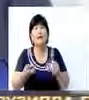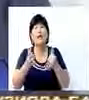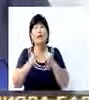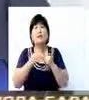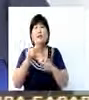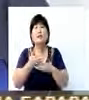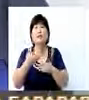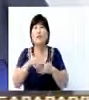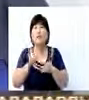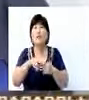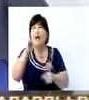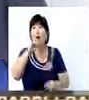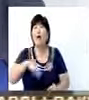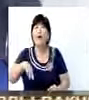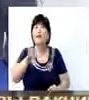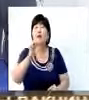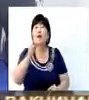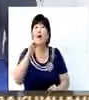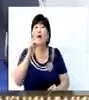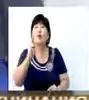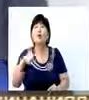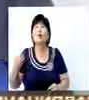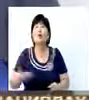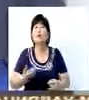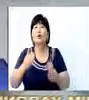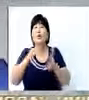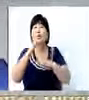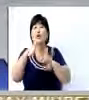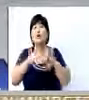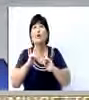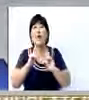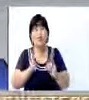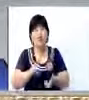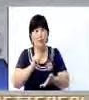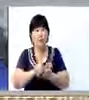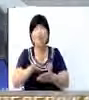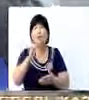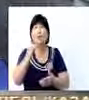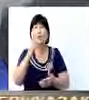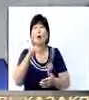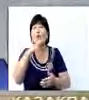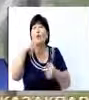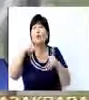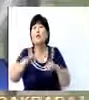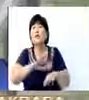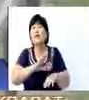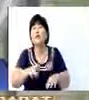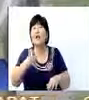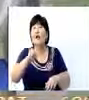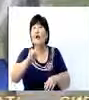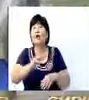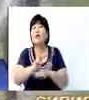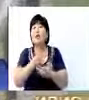бөлінді. Қазақстан тарапы Байқоңырда тұрғын үй салуға мүдделі. Бастысы, Байқоңырда көптен бері шешілмей келе жатқан